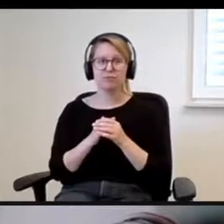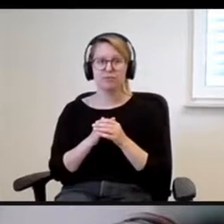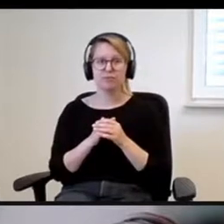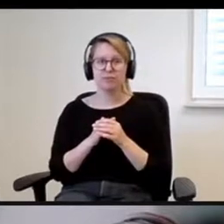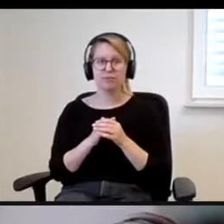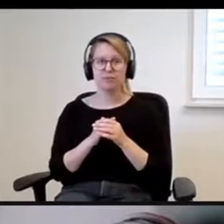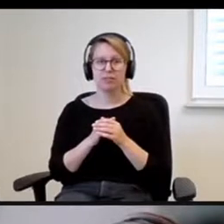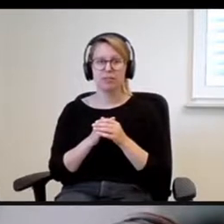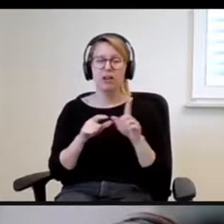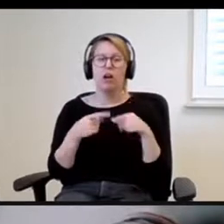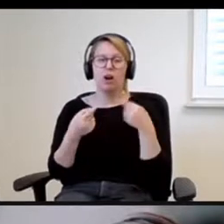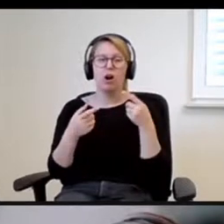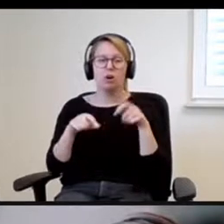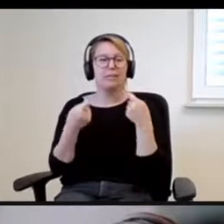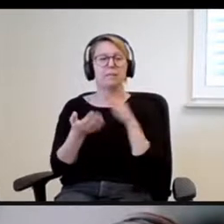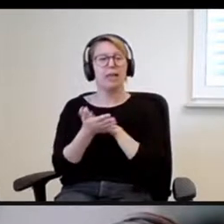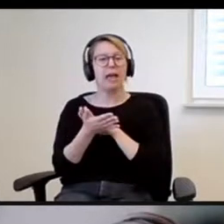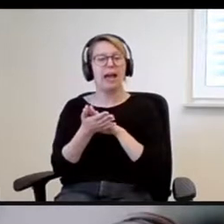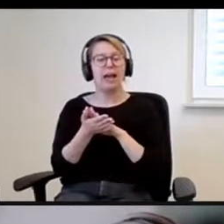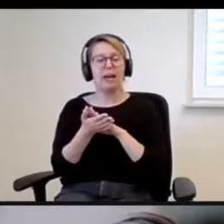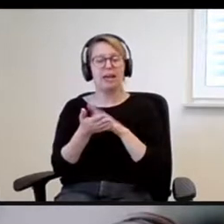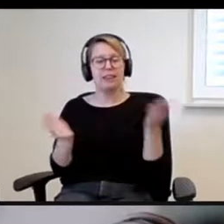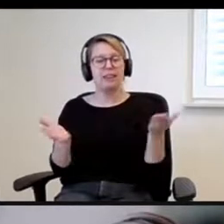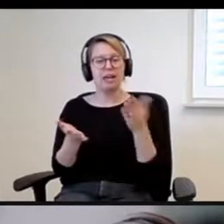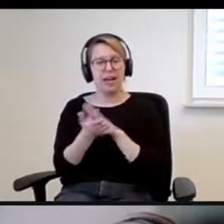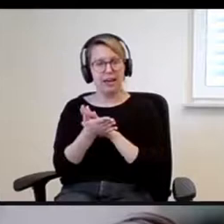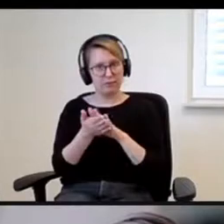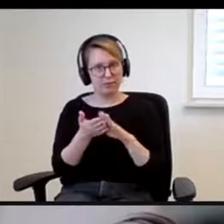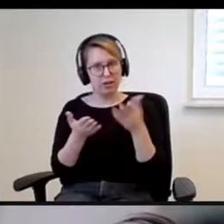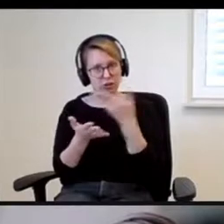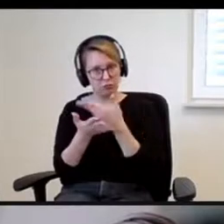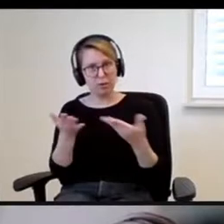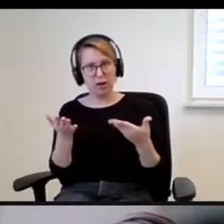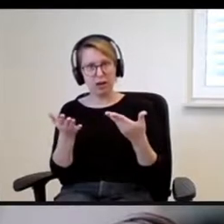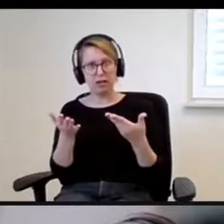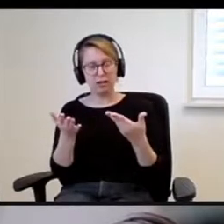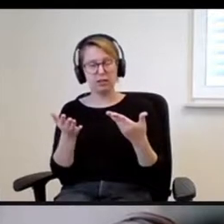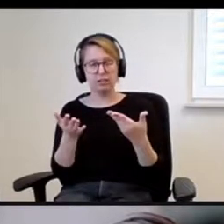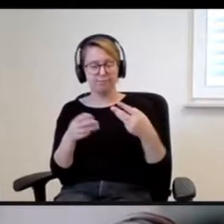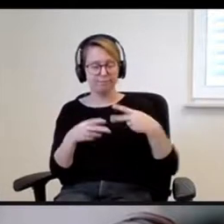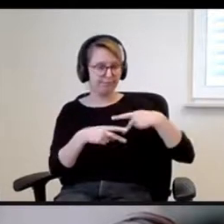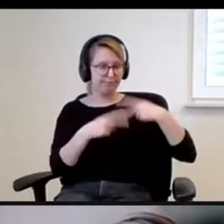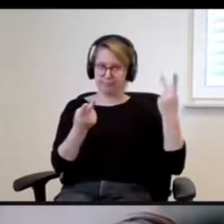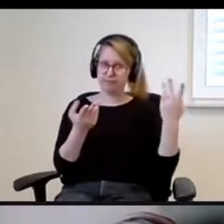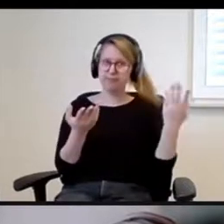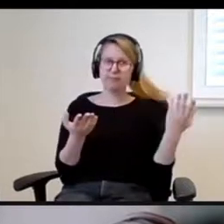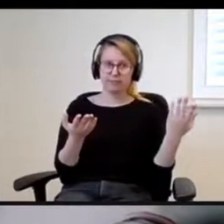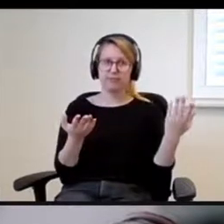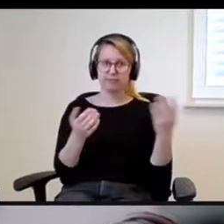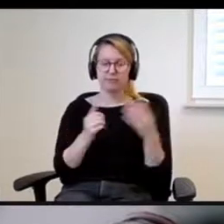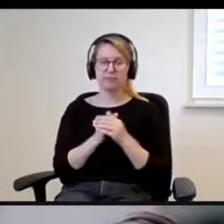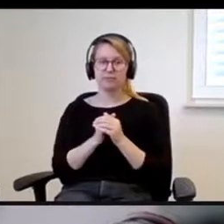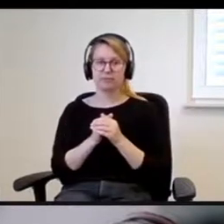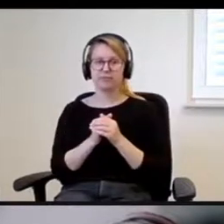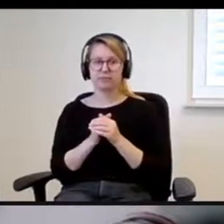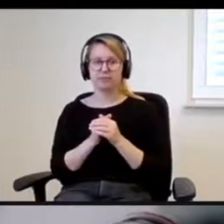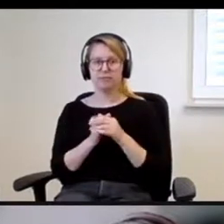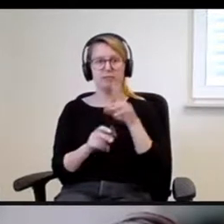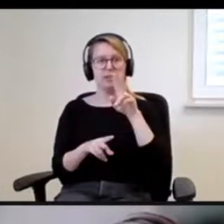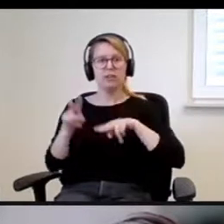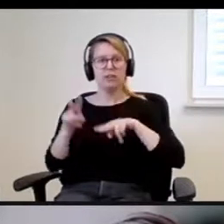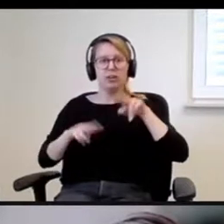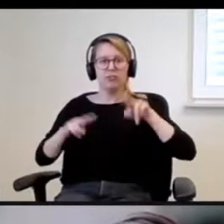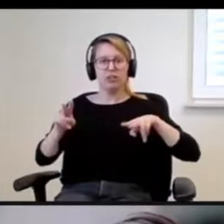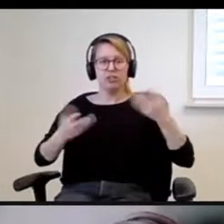histoire. Il y avait une opposition au début de certains groupes politiques qui ont dit on ne peut pas mettre des symboles dans un